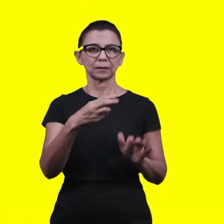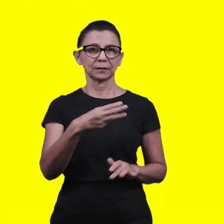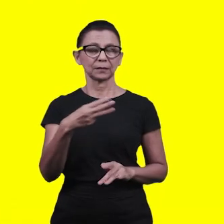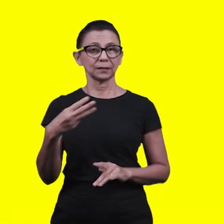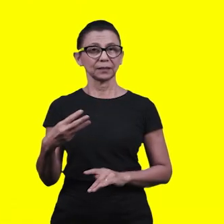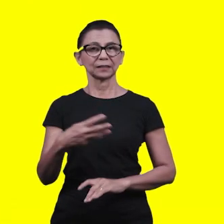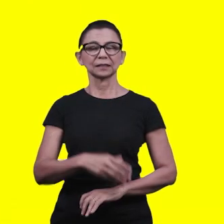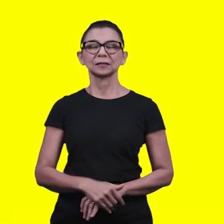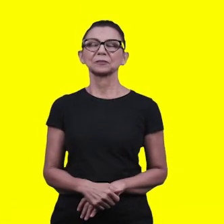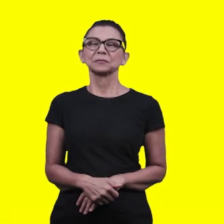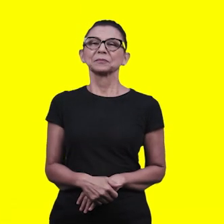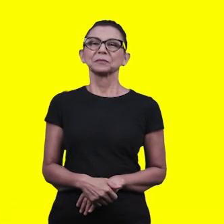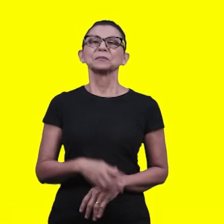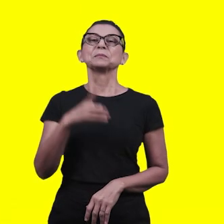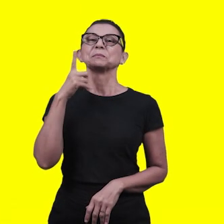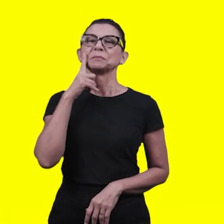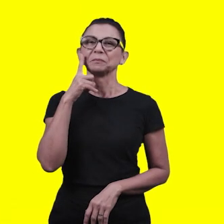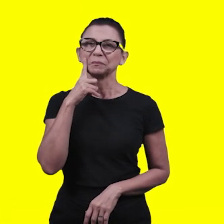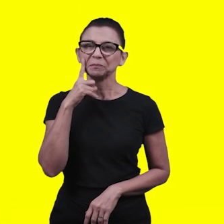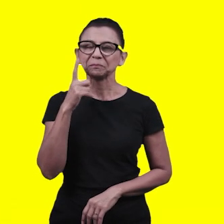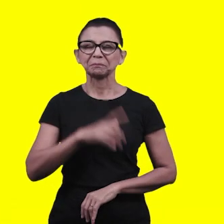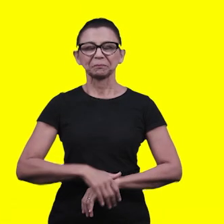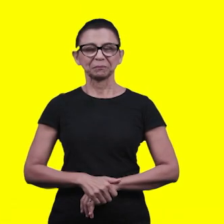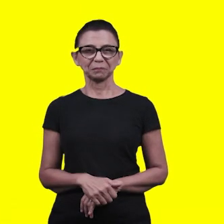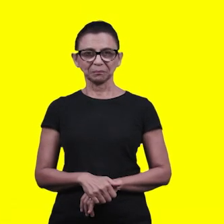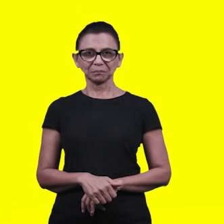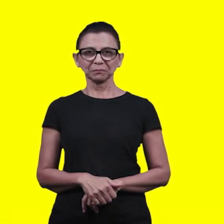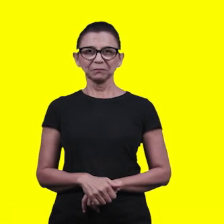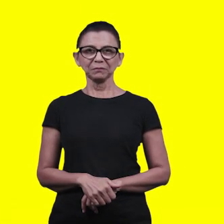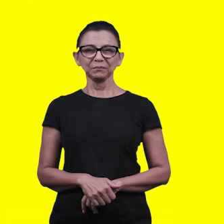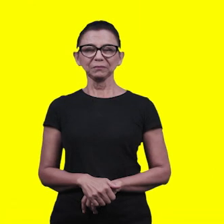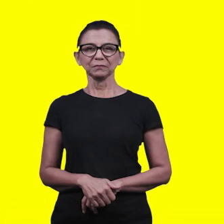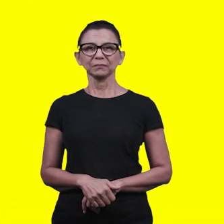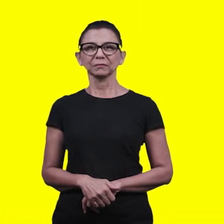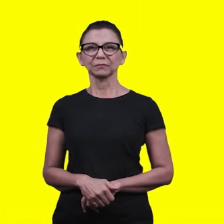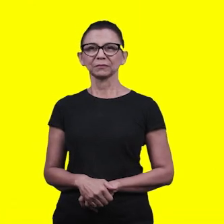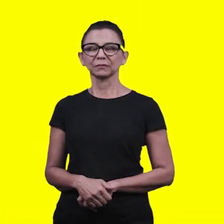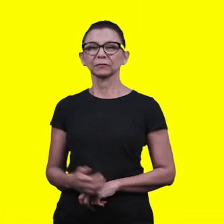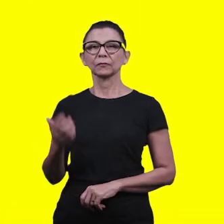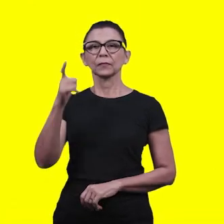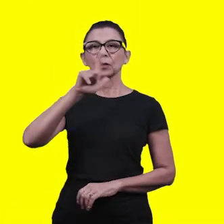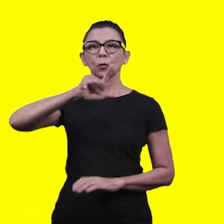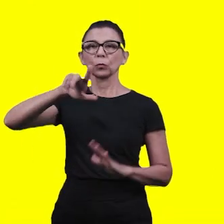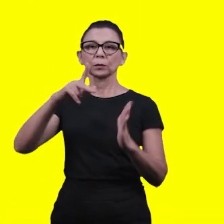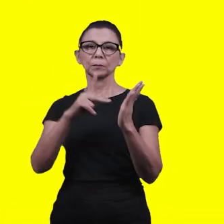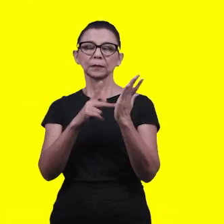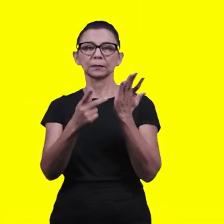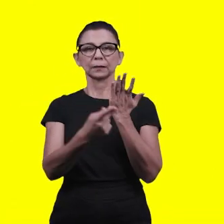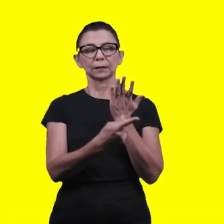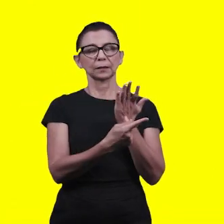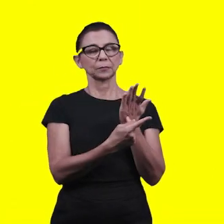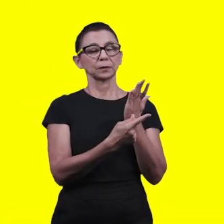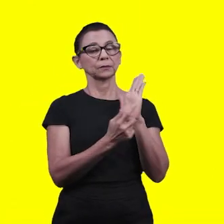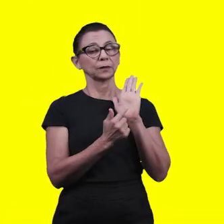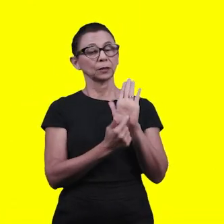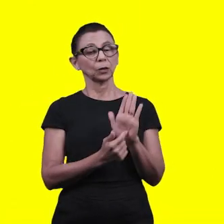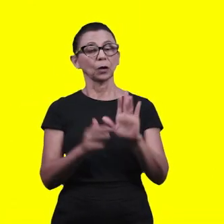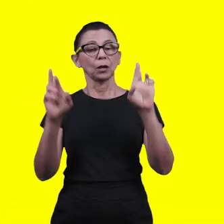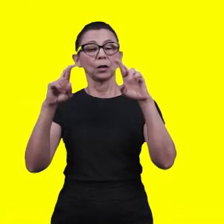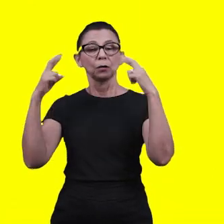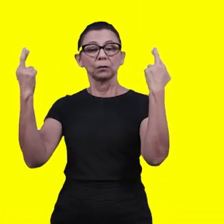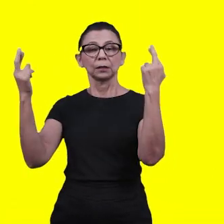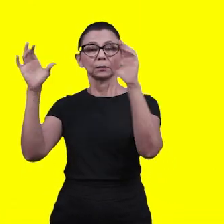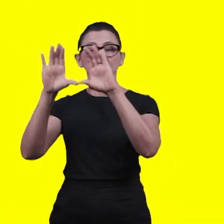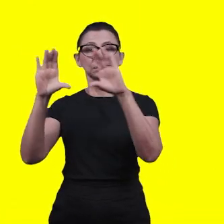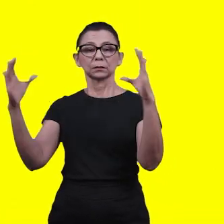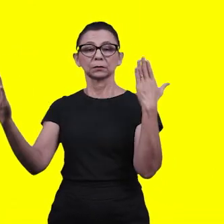verset 33. Ainsi nous dit la parole du Seigneur. Une autre parabole leur a dit, le royaume des cieux